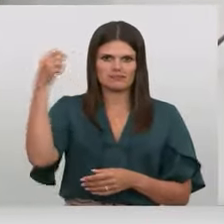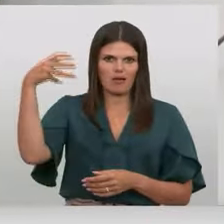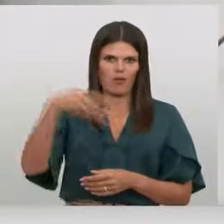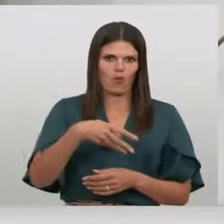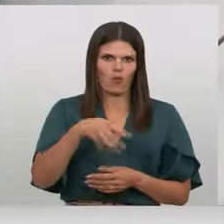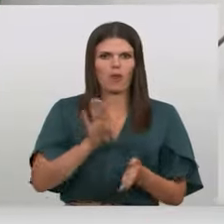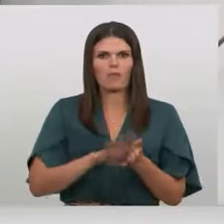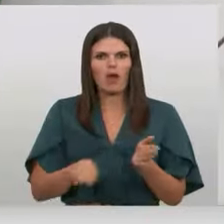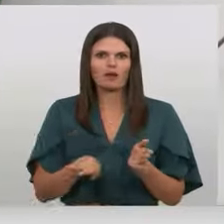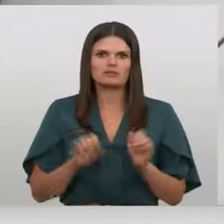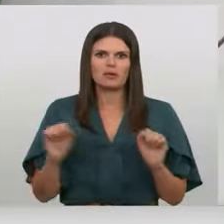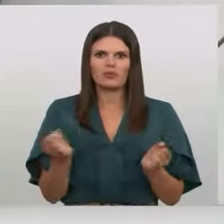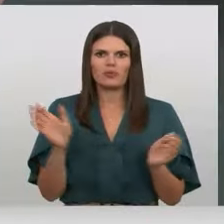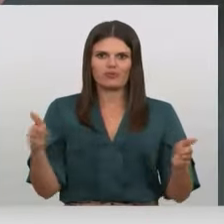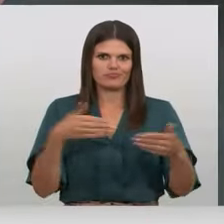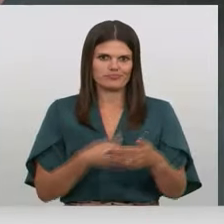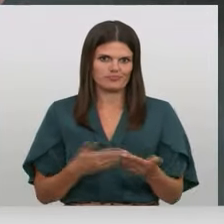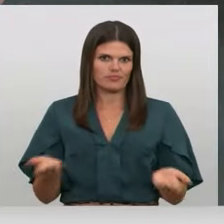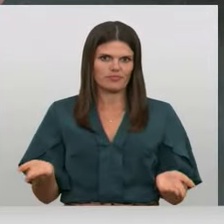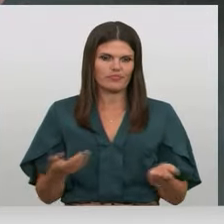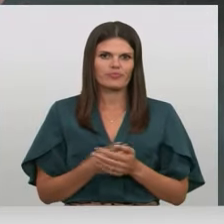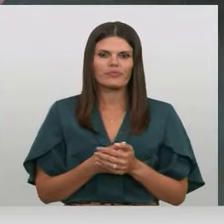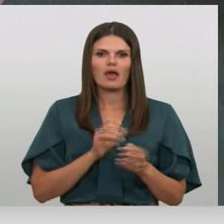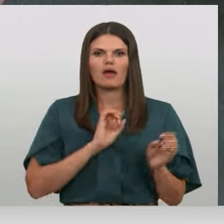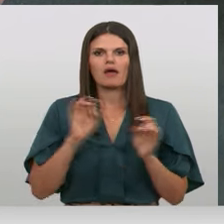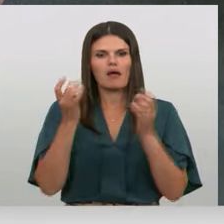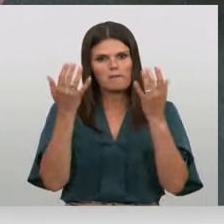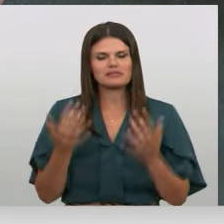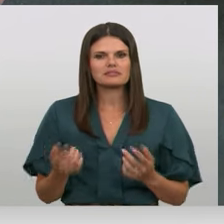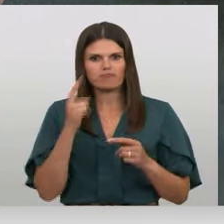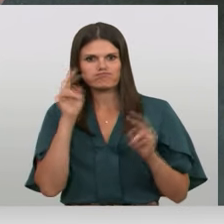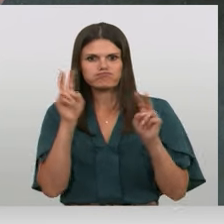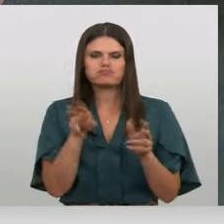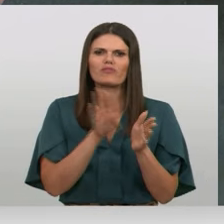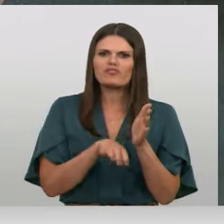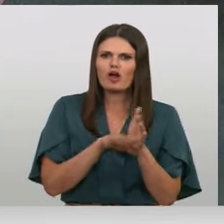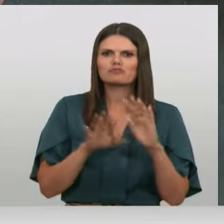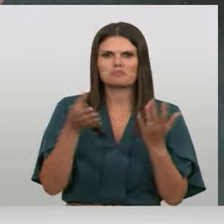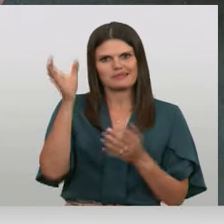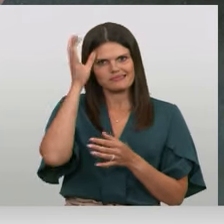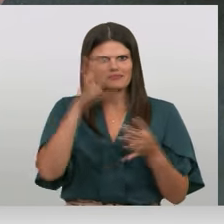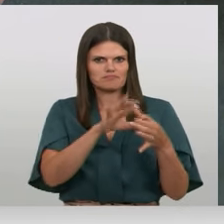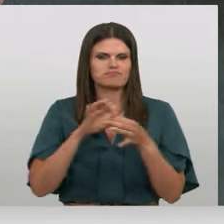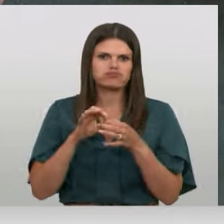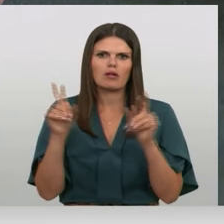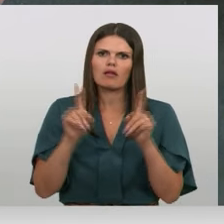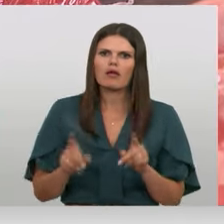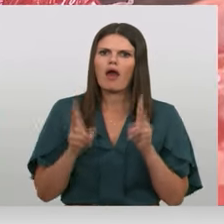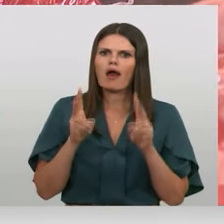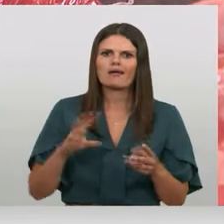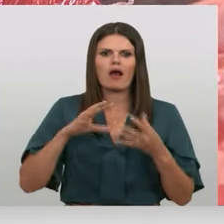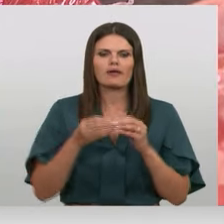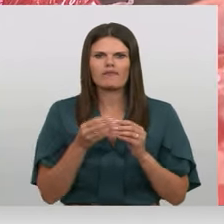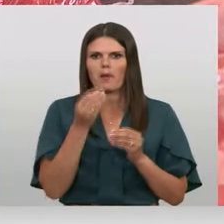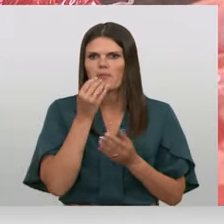bez atvēsināšanas iespējām. Kampaņa pievērsīsies vienkāršiem, bet zinātnē balsītiem principiem, kā ievērot pārtikas